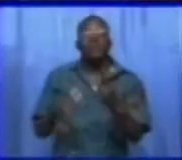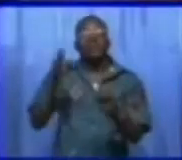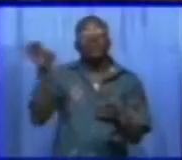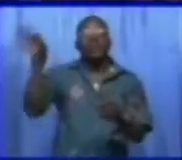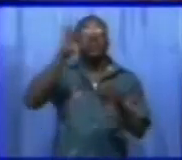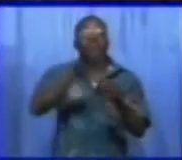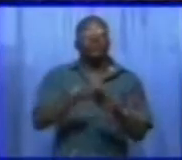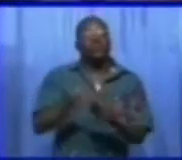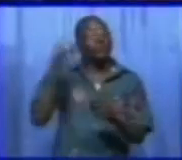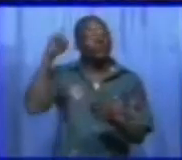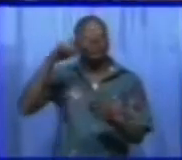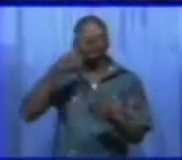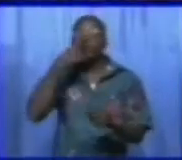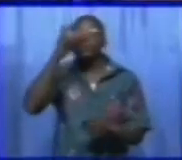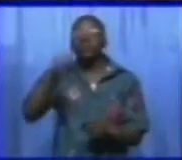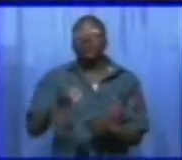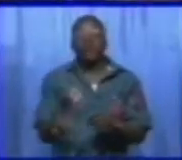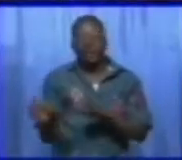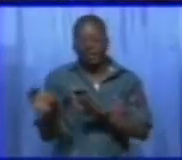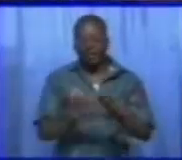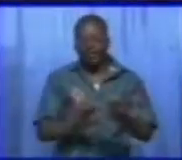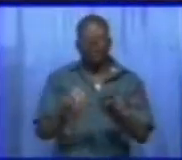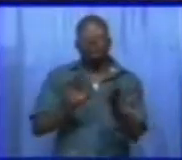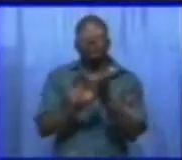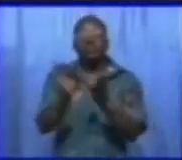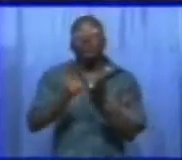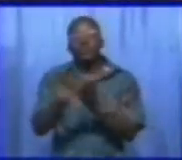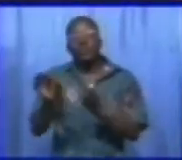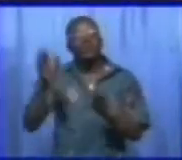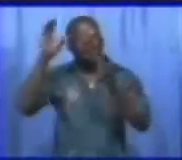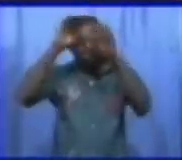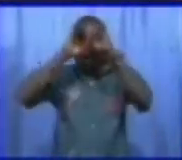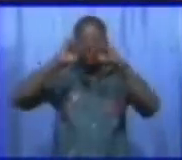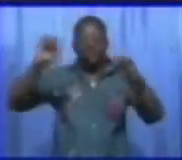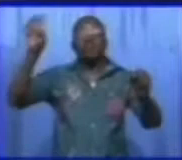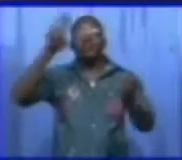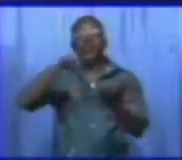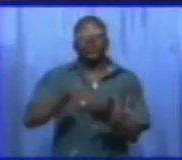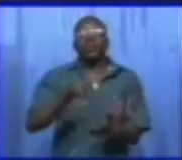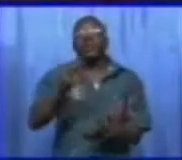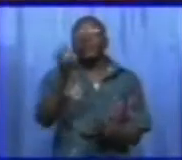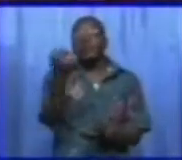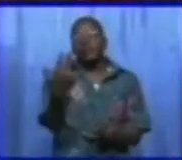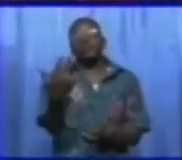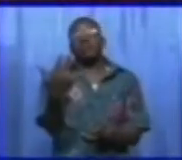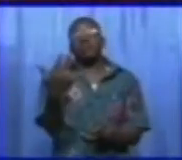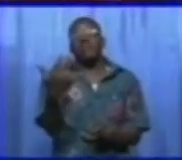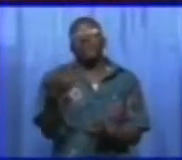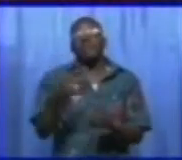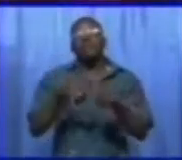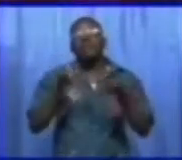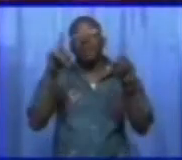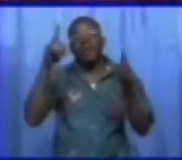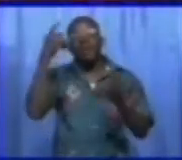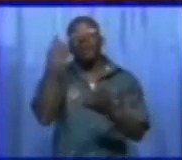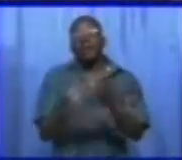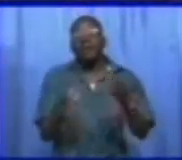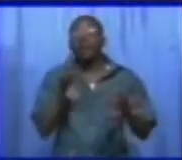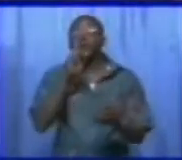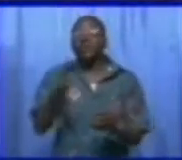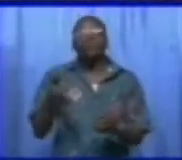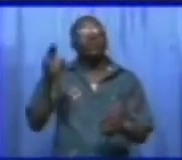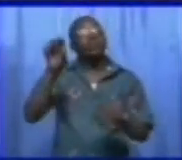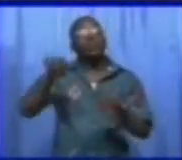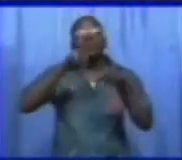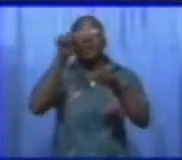Burkinabés de l'étranger doit être effectif pour compter des élections présidentielles de 2015. Mais alors, quelles sont les dispositions